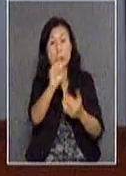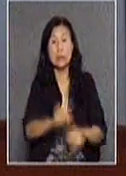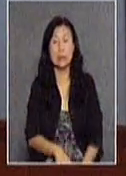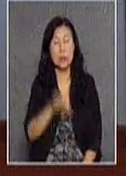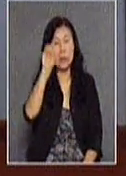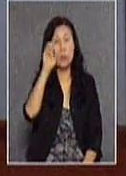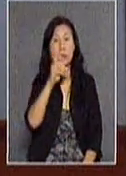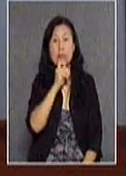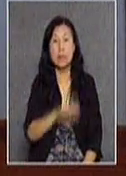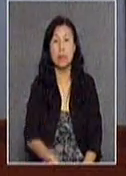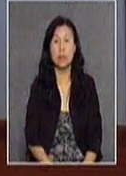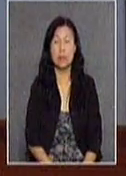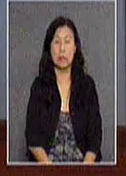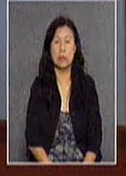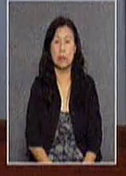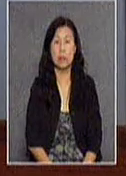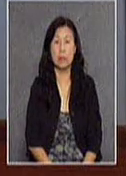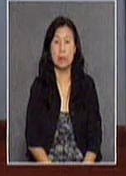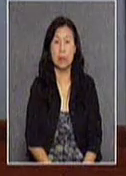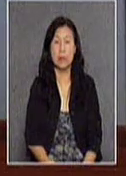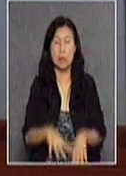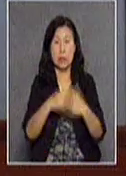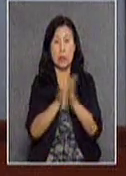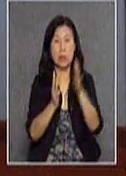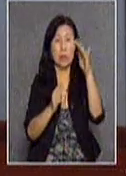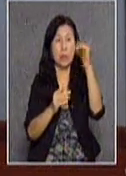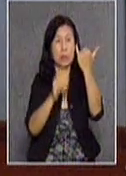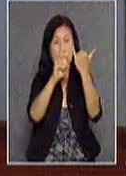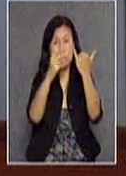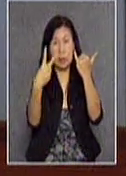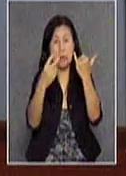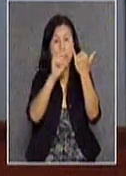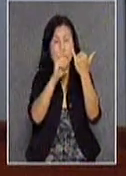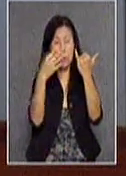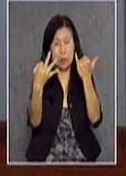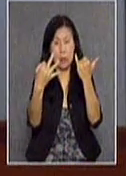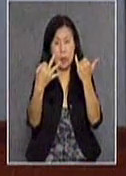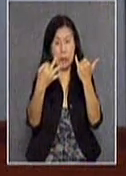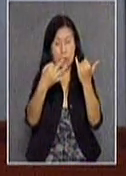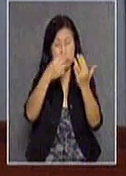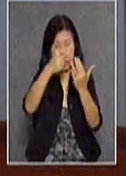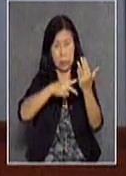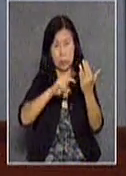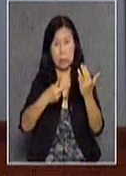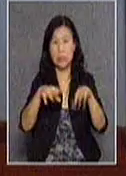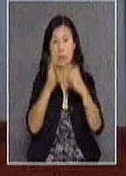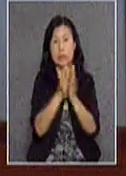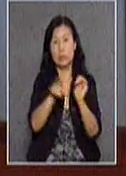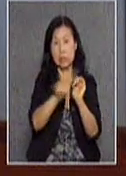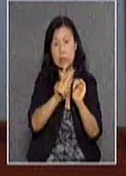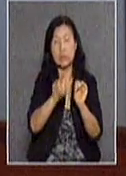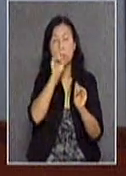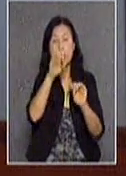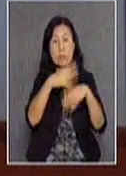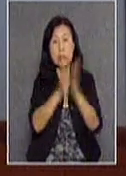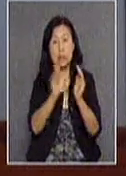咧，剛才我哋過咗即係否決咗嘅692同693咧，嗰兩個修正咧，基本上係一模一樣嘅內容嘅。